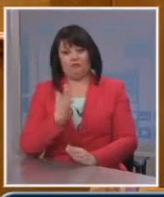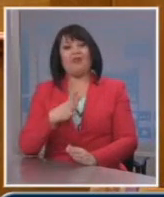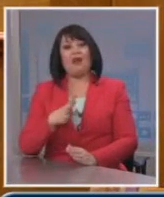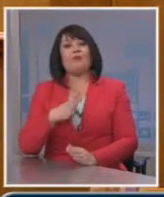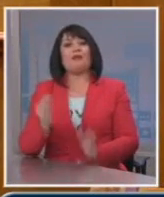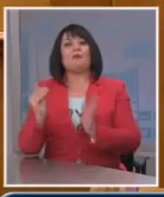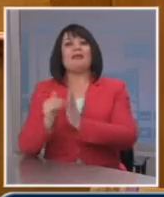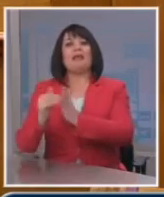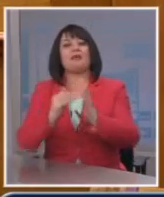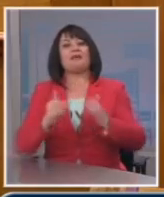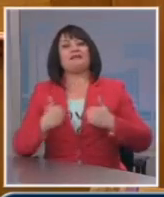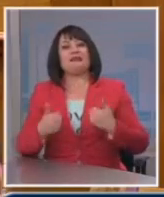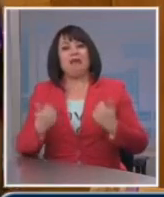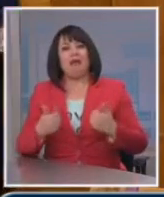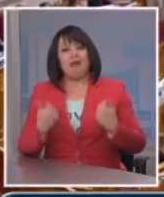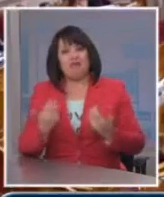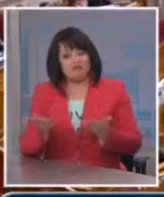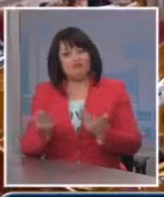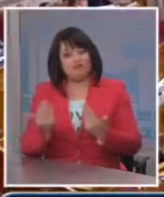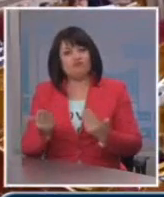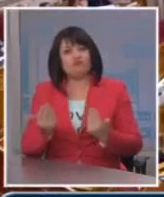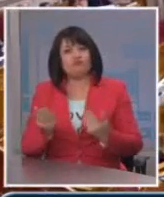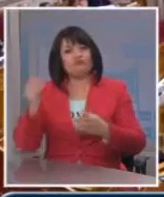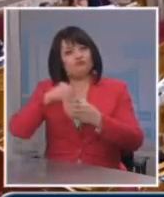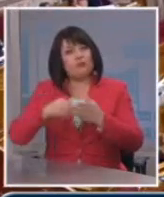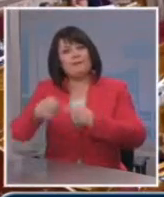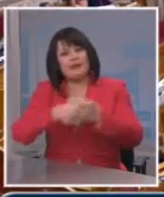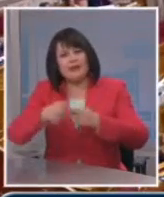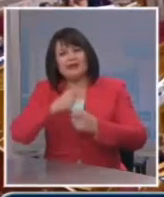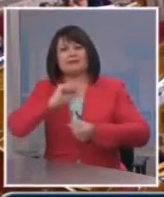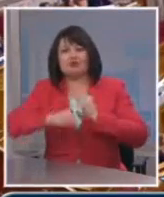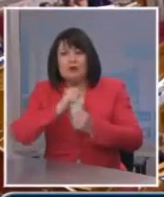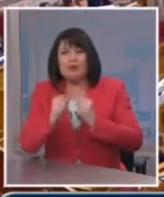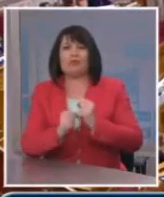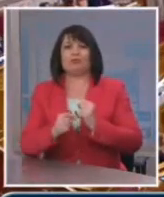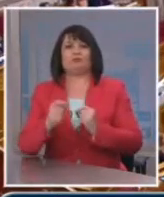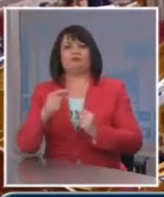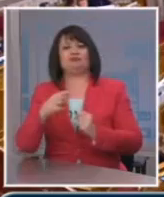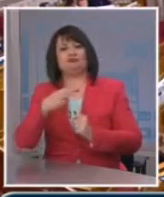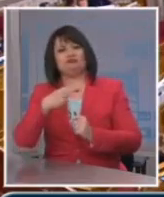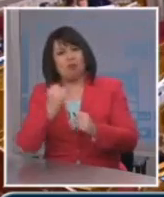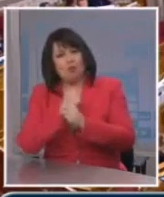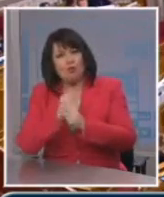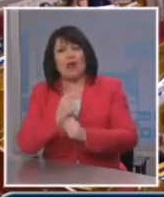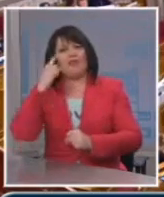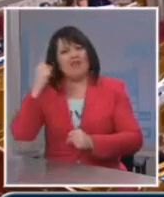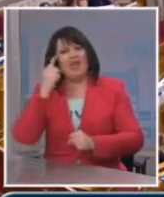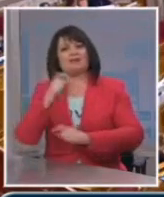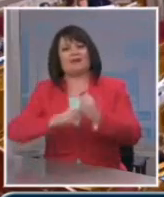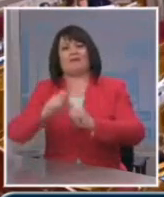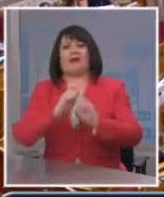χιλιάδων νέων ανθρώπων που επιχειρούν, την όρεξή τους για δουλειά, την όρεξή τους για δημιουργία.